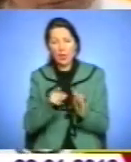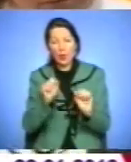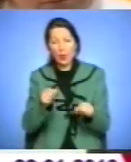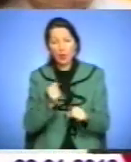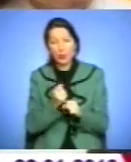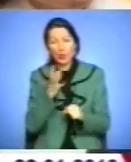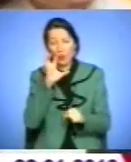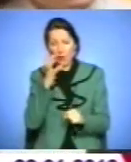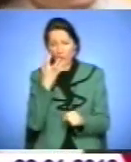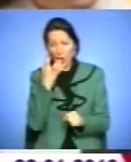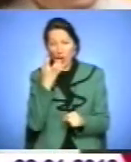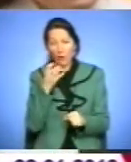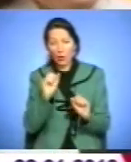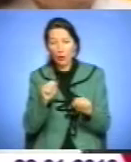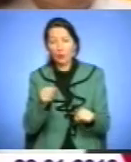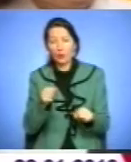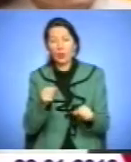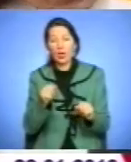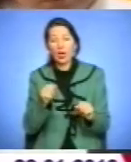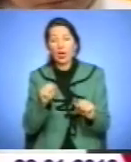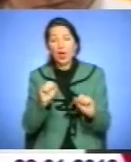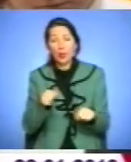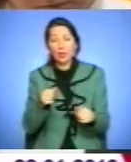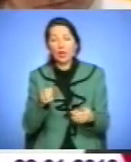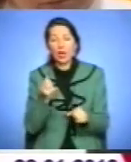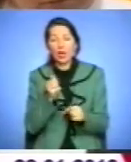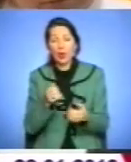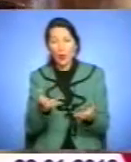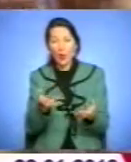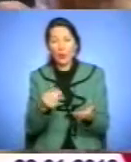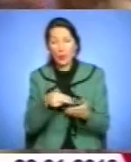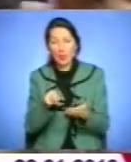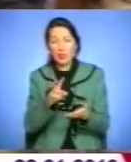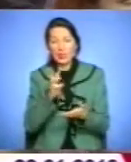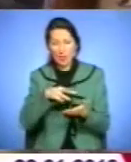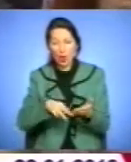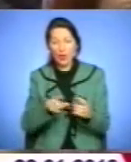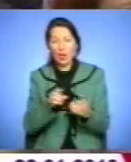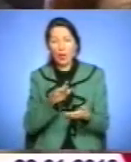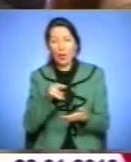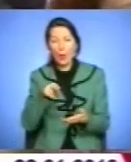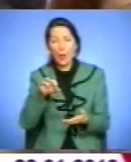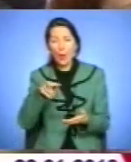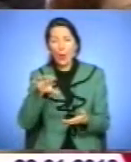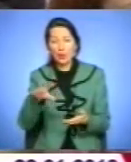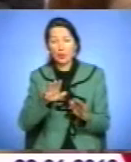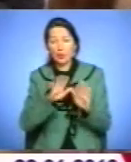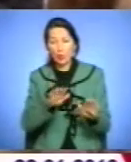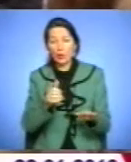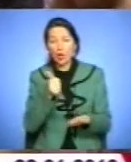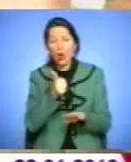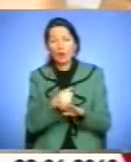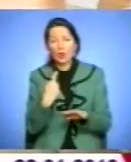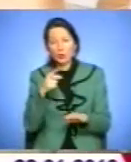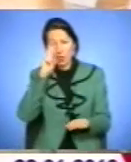також можливість придбання страхового полісу, не відходячи від каси. Заступник голови облдержадміністрації Василь Гецько